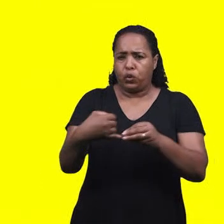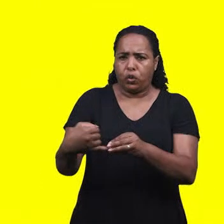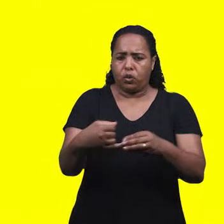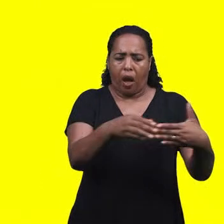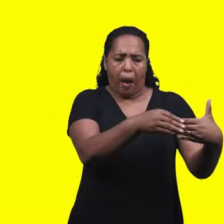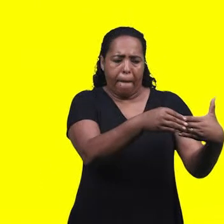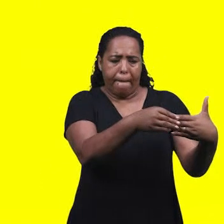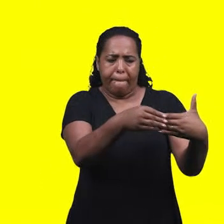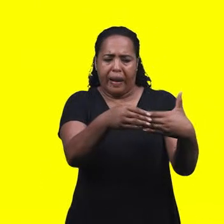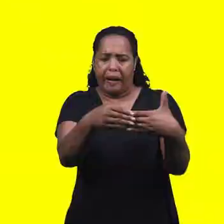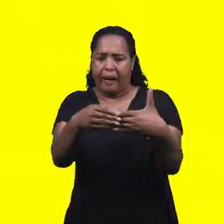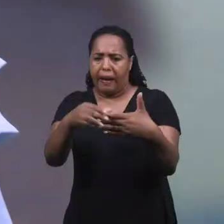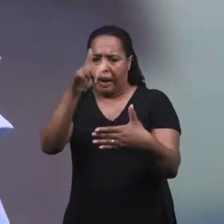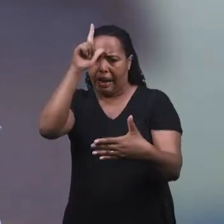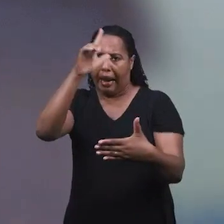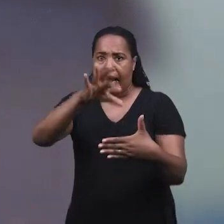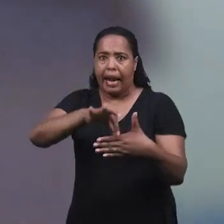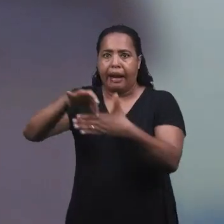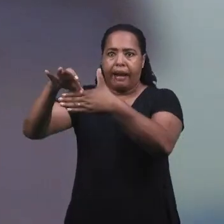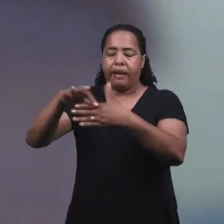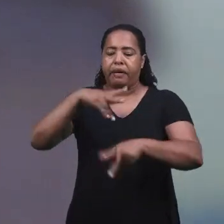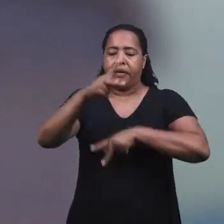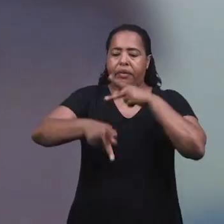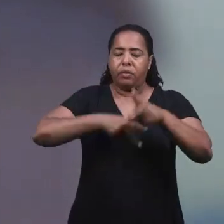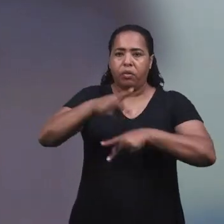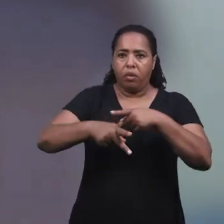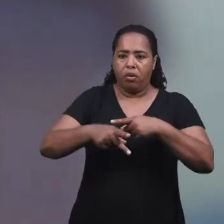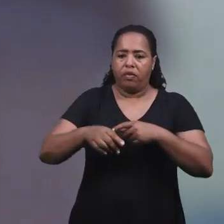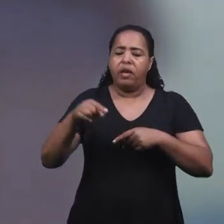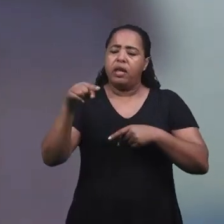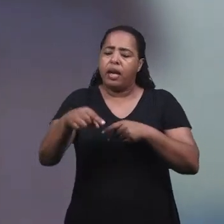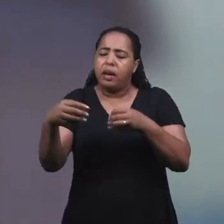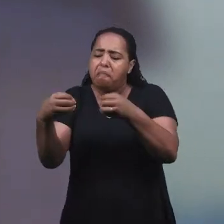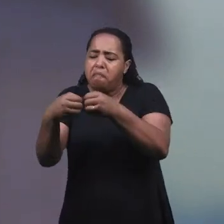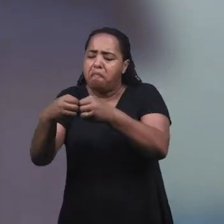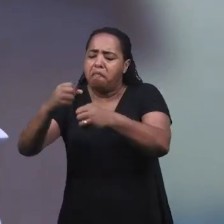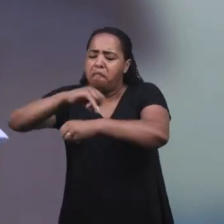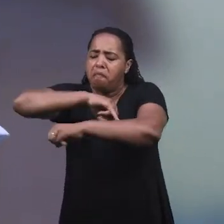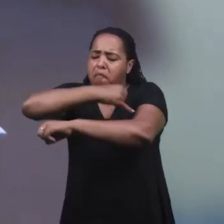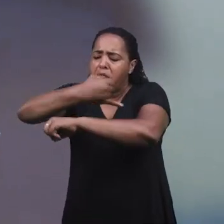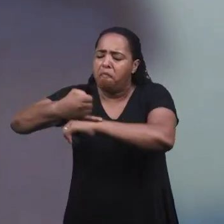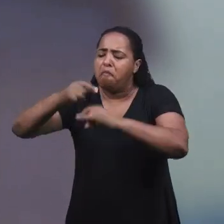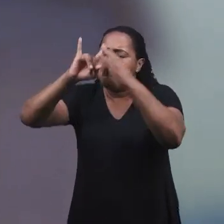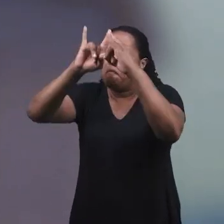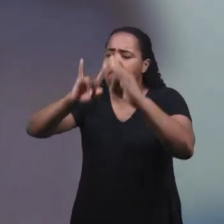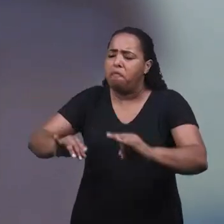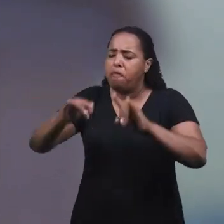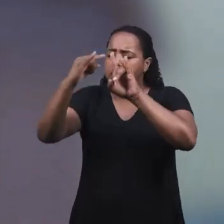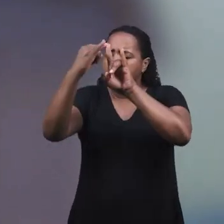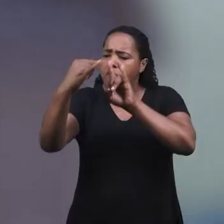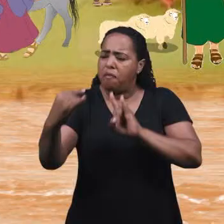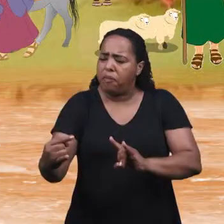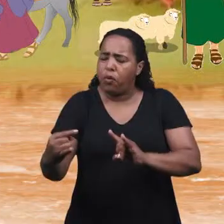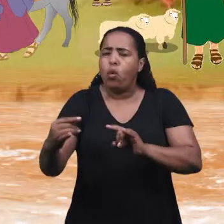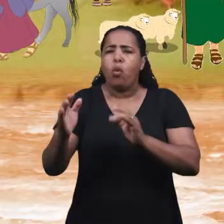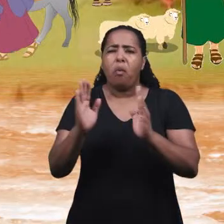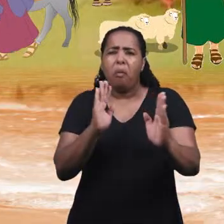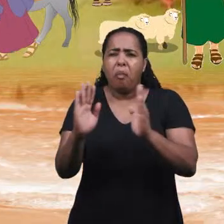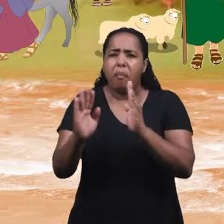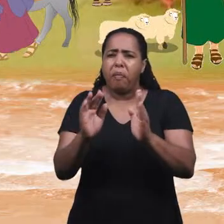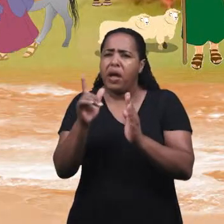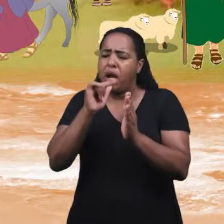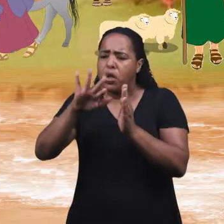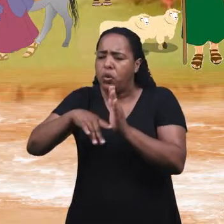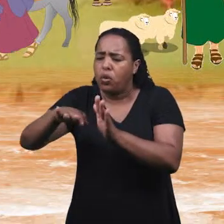Josué faisait libérance au peuple d'Israël vers la terre promise. Ils étaient campés à côté du fleuve Jourdain. Était le